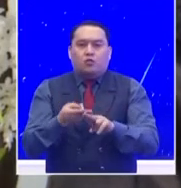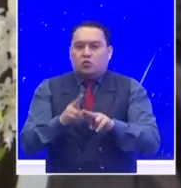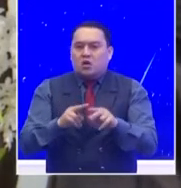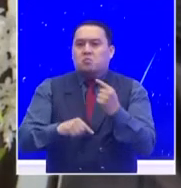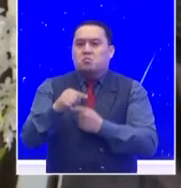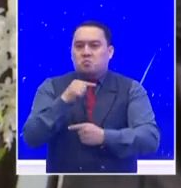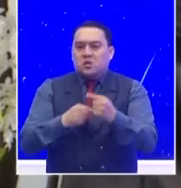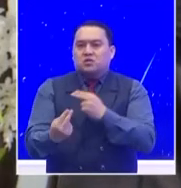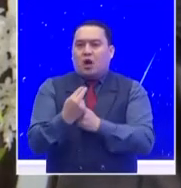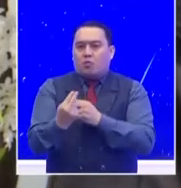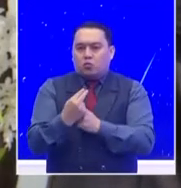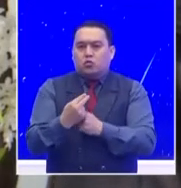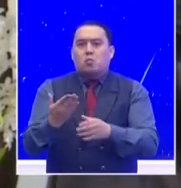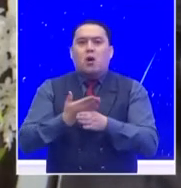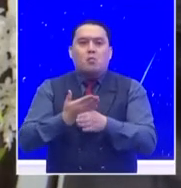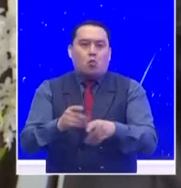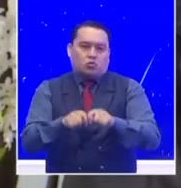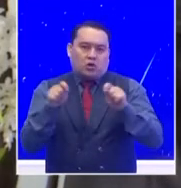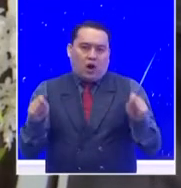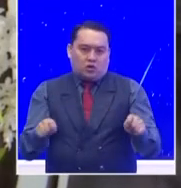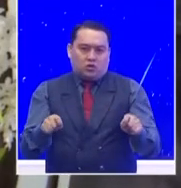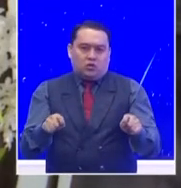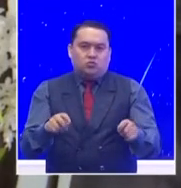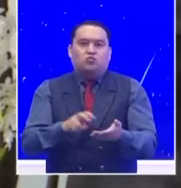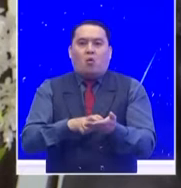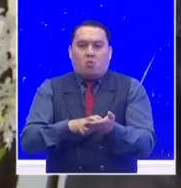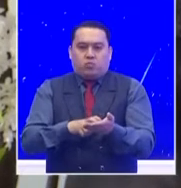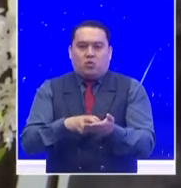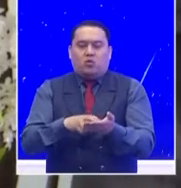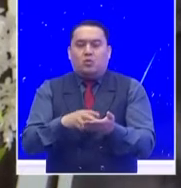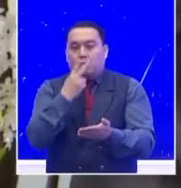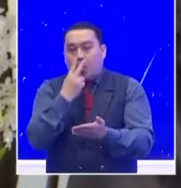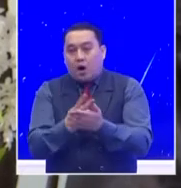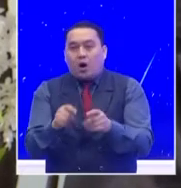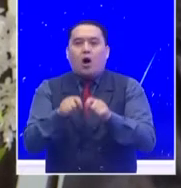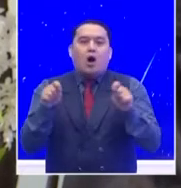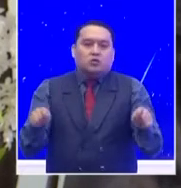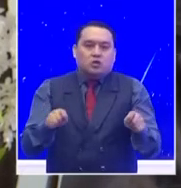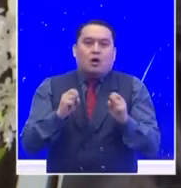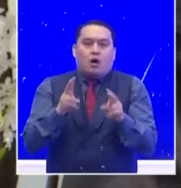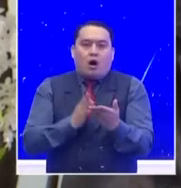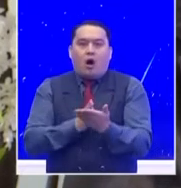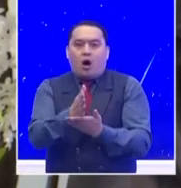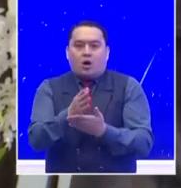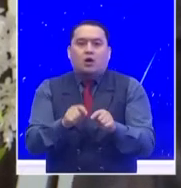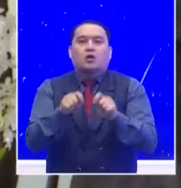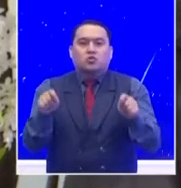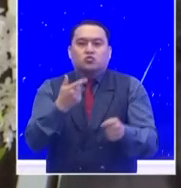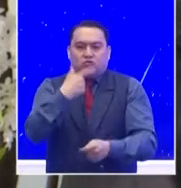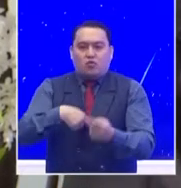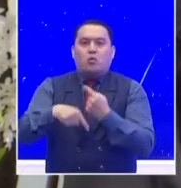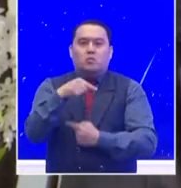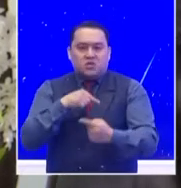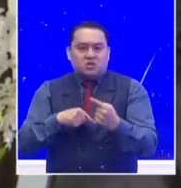бизнес-тренинги им помогут перебороть свой страх, покажут путь, как открыть свой бизнес и